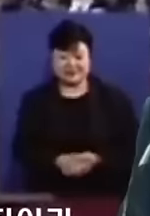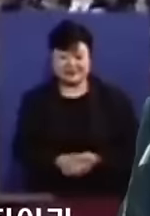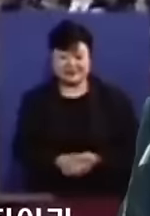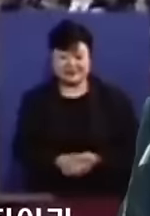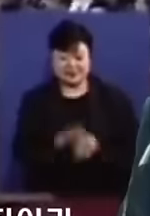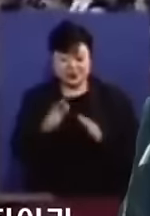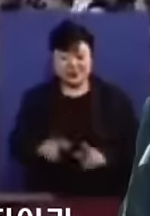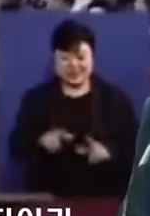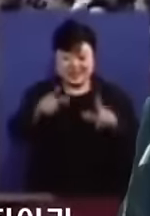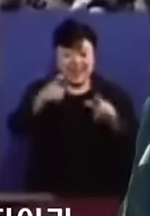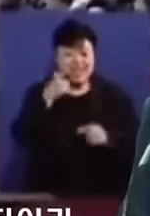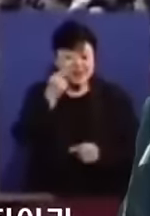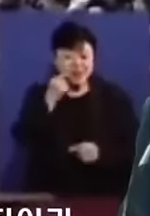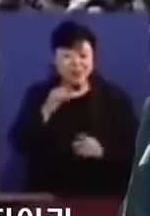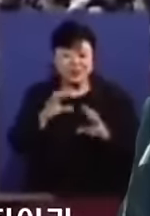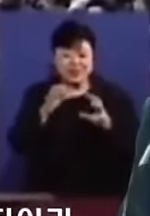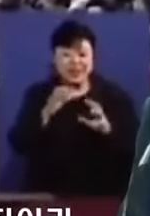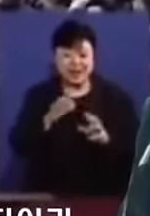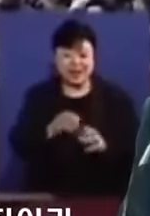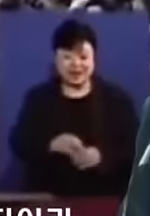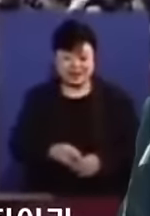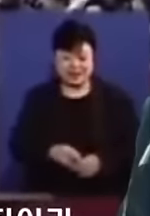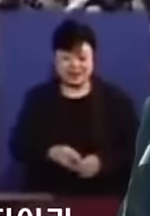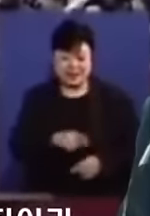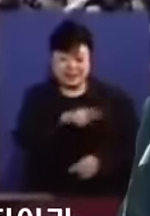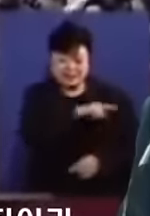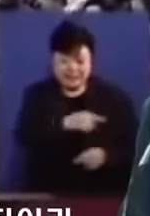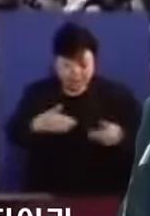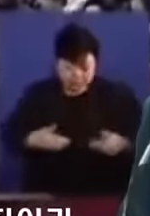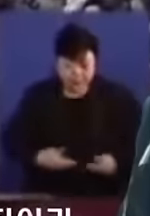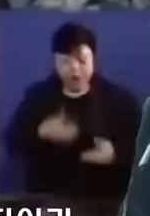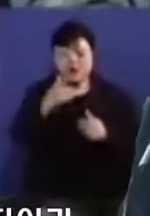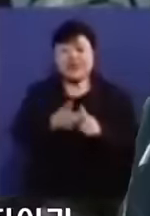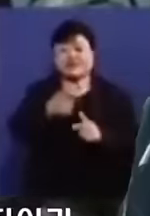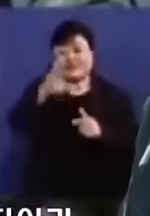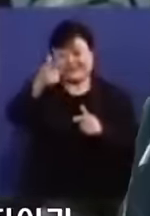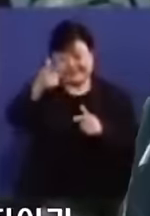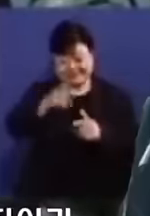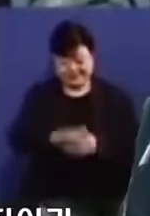것입니다. 오늘날 일본에 가장 필요한 것은 예수님인 것입니다.